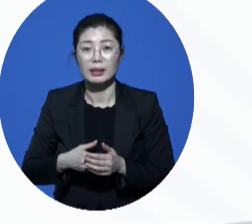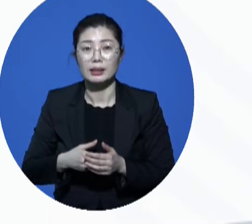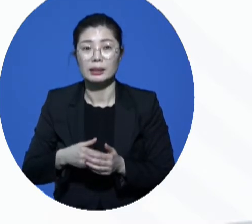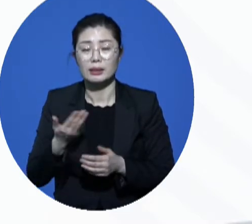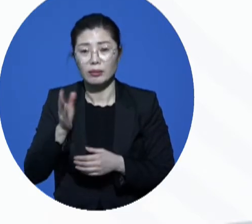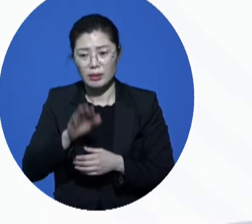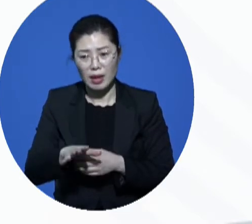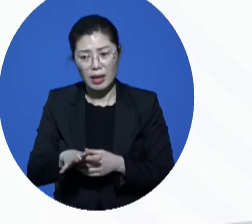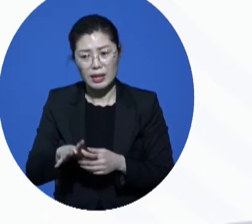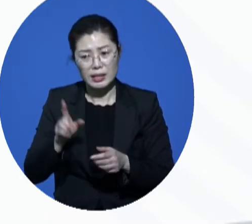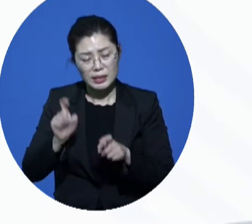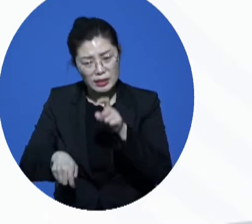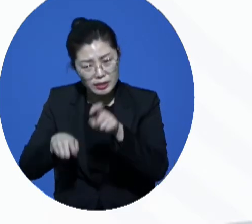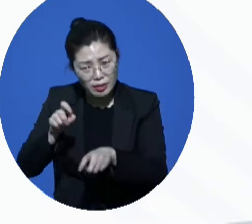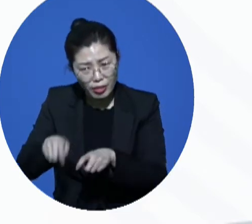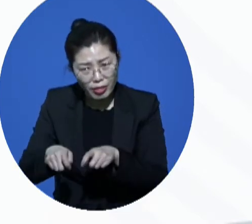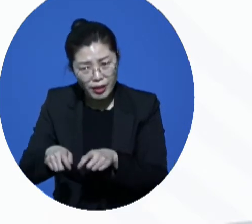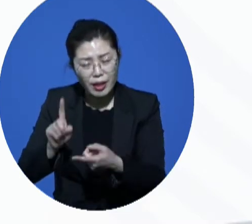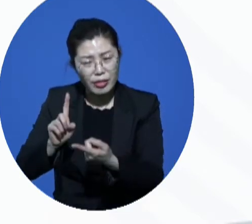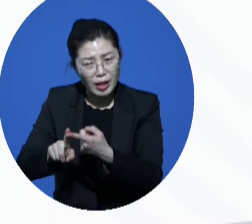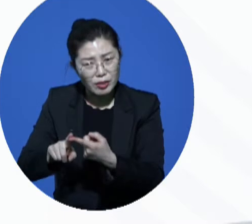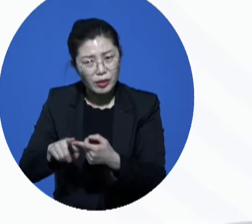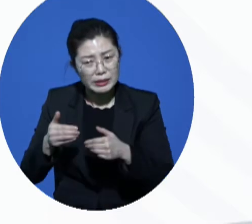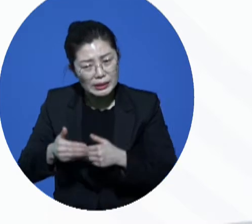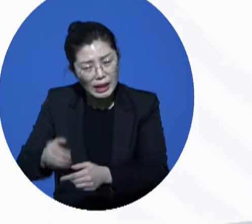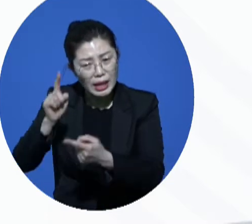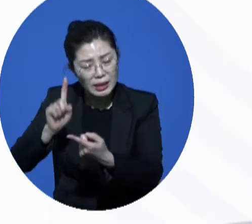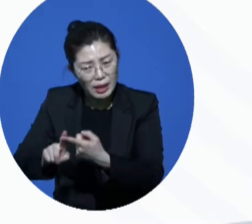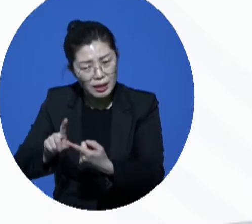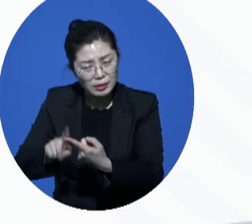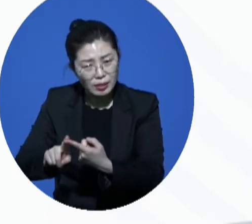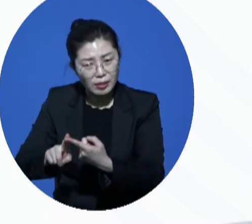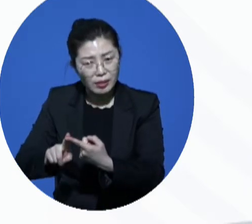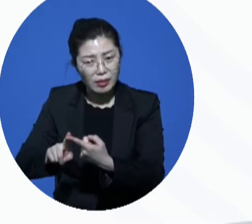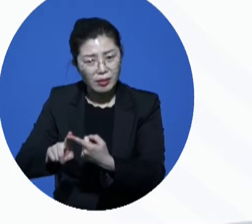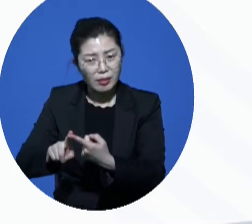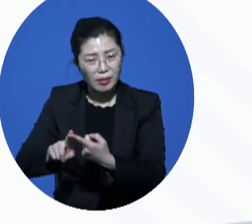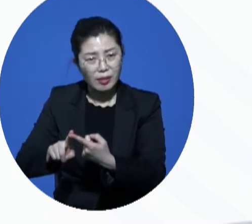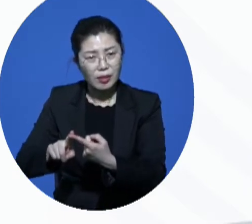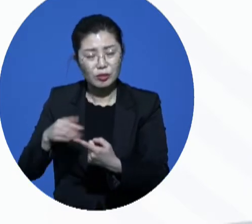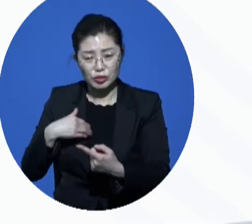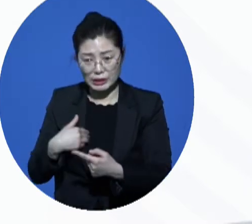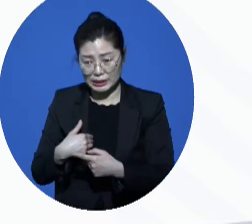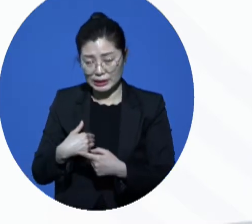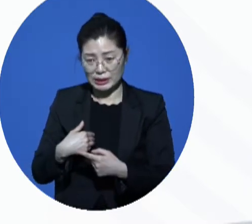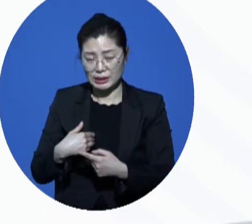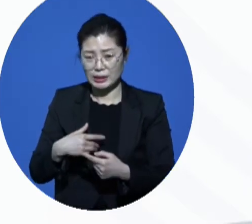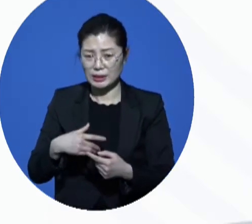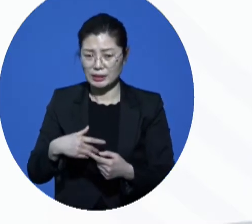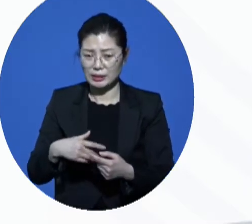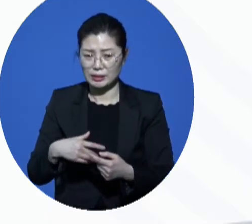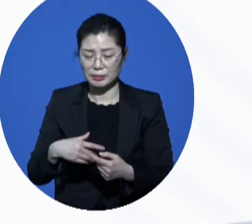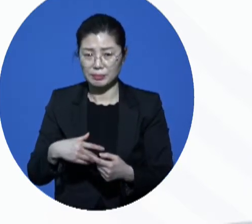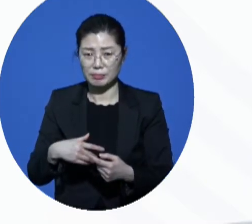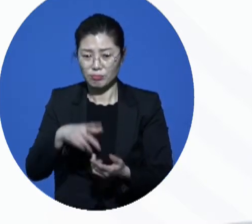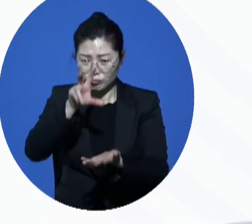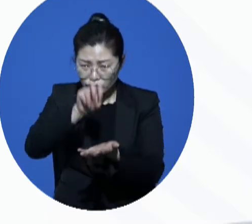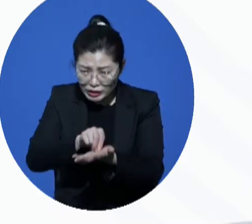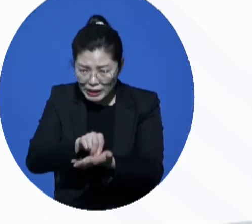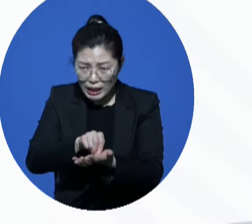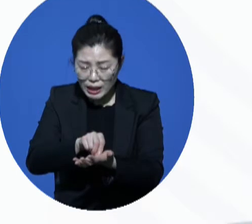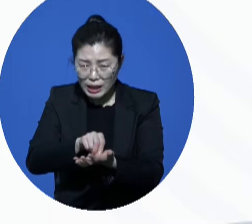약속들을 이행하기 위한 이 TFT에 사실 농성을 주도했고 이 차별에 대해서 그리고 감금됐던 상황, 호투격리 문제에